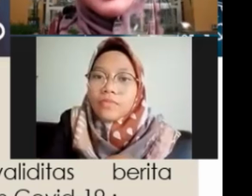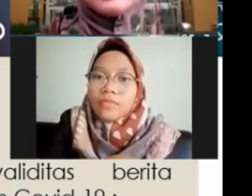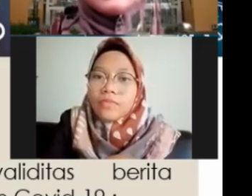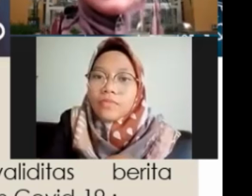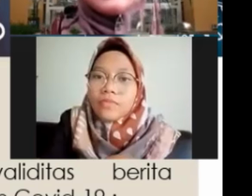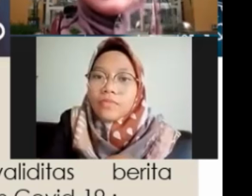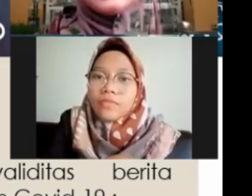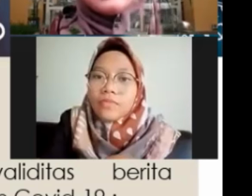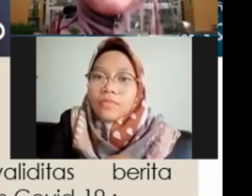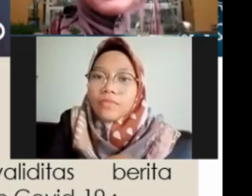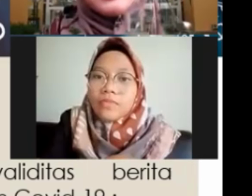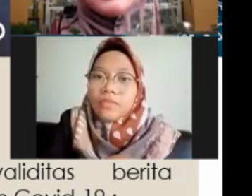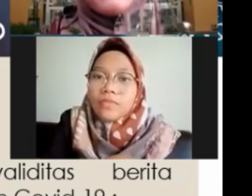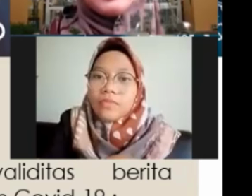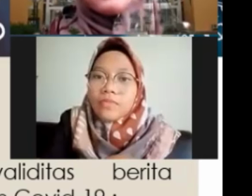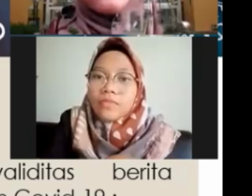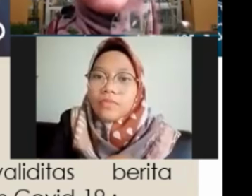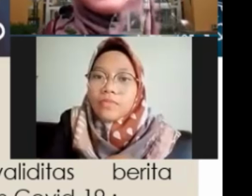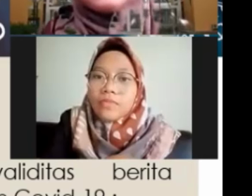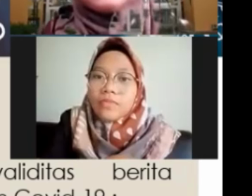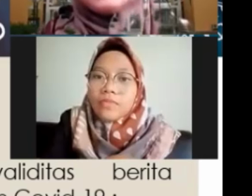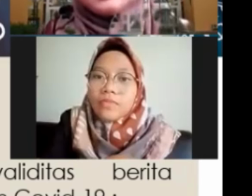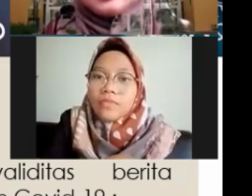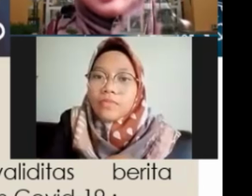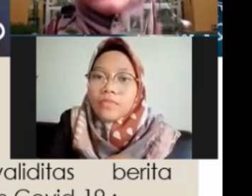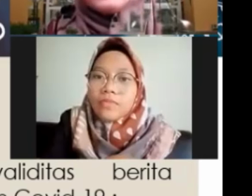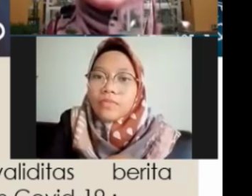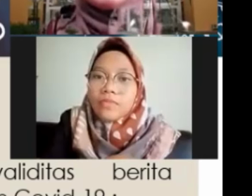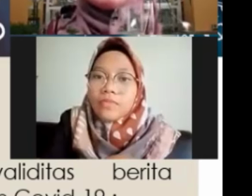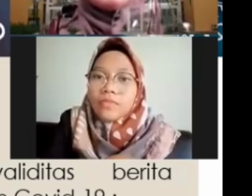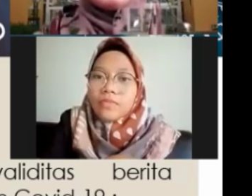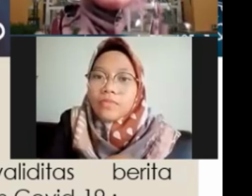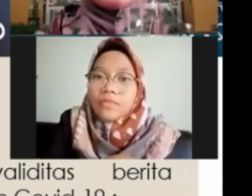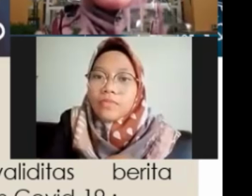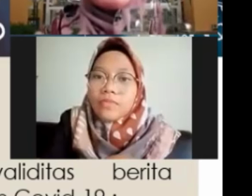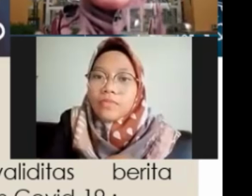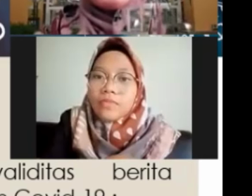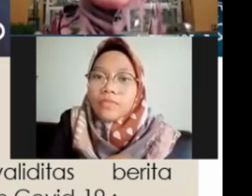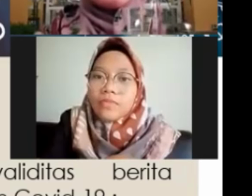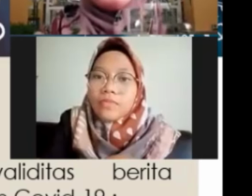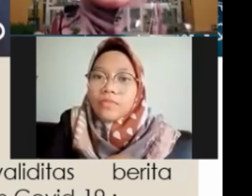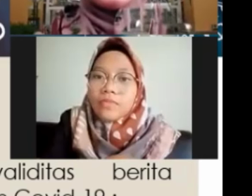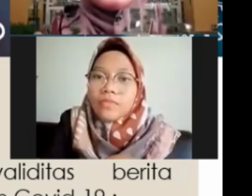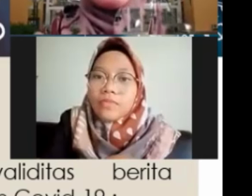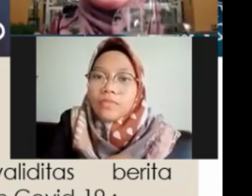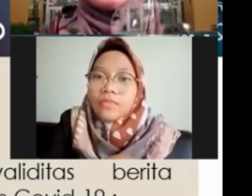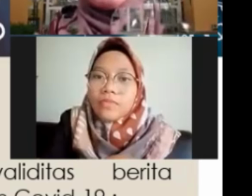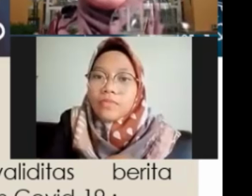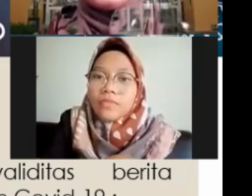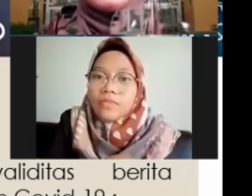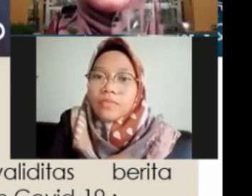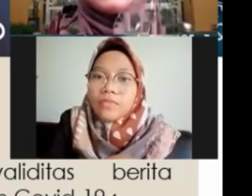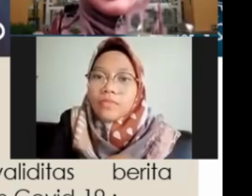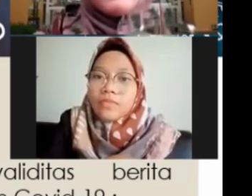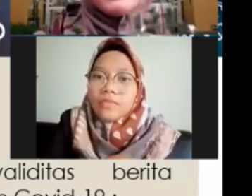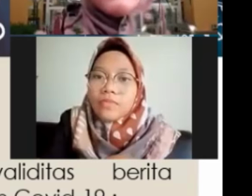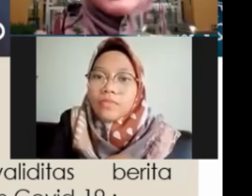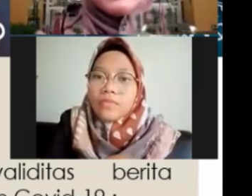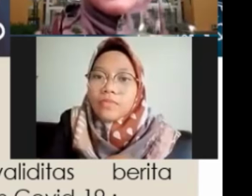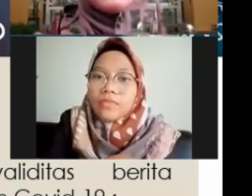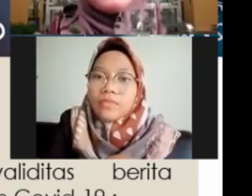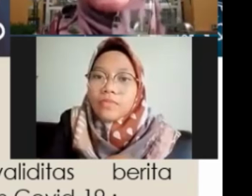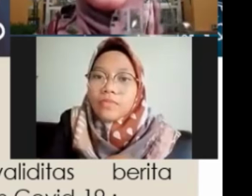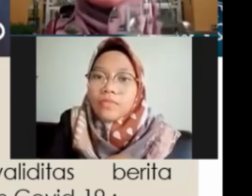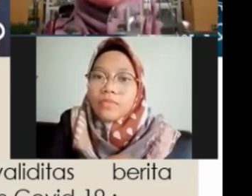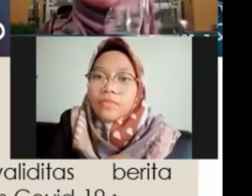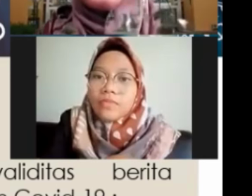kekebalan terhadap penyakit COVID-19. Kalau tadi kan vaksin yang imunisasi dasar pada bayi, tadi